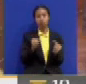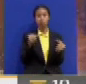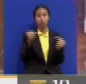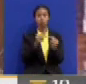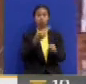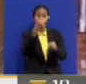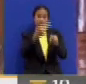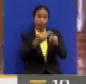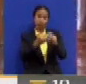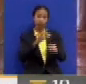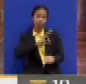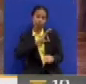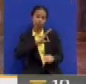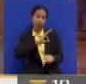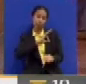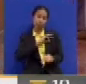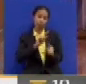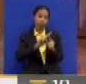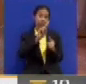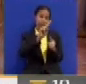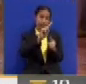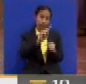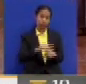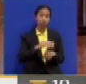ยุ่งสิ โอ้โหพี่โสค